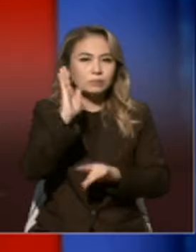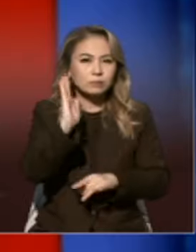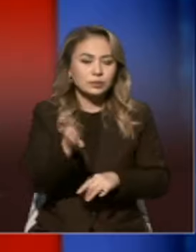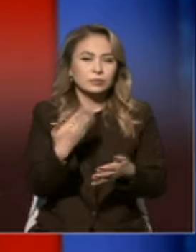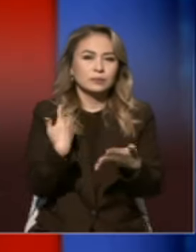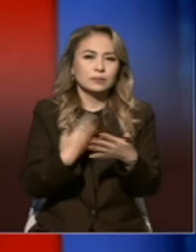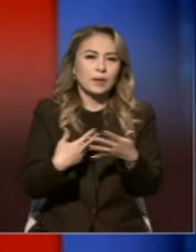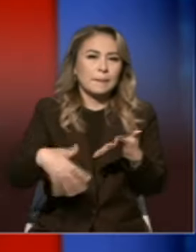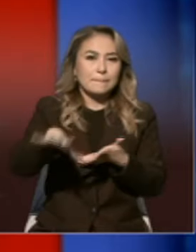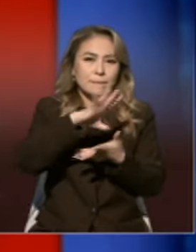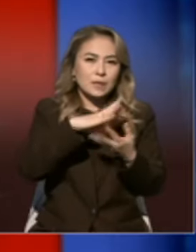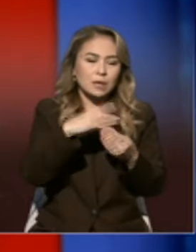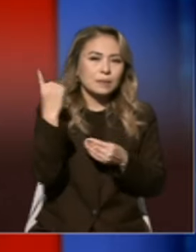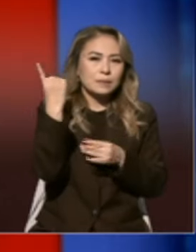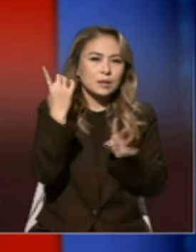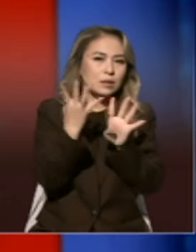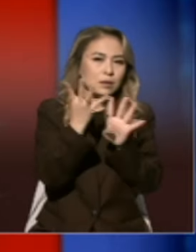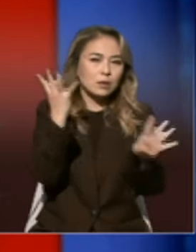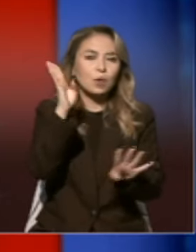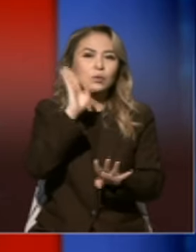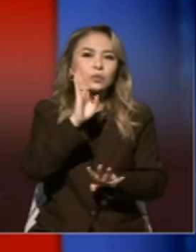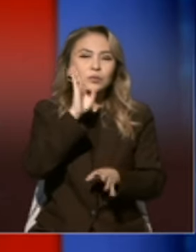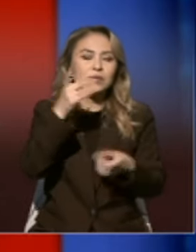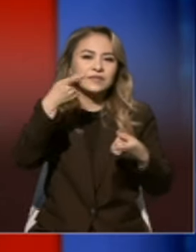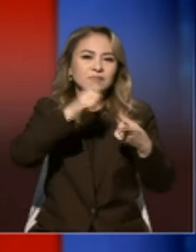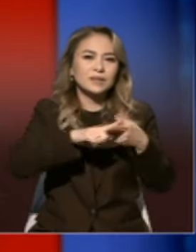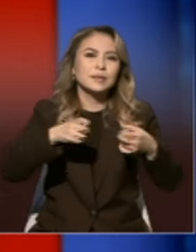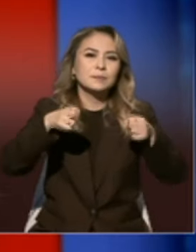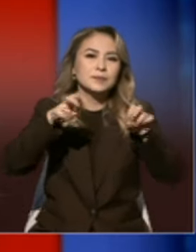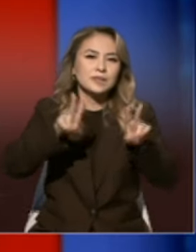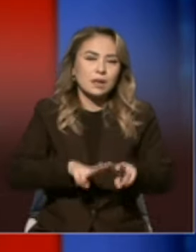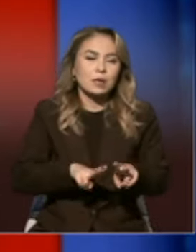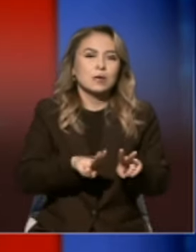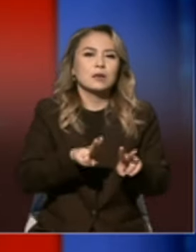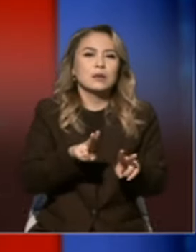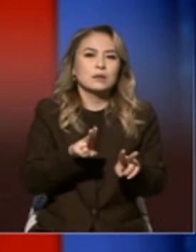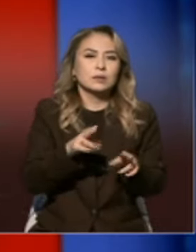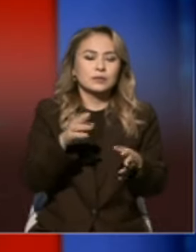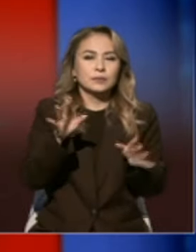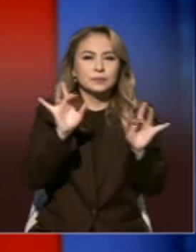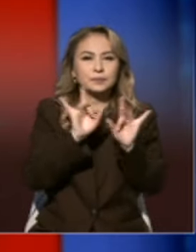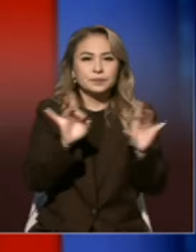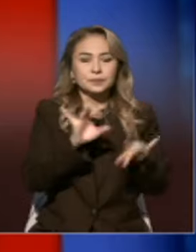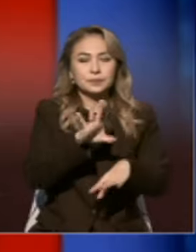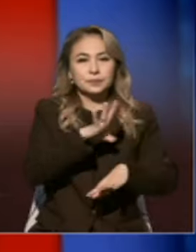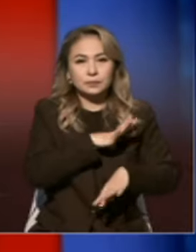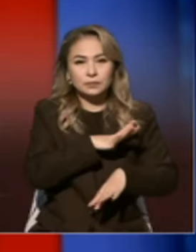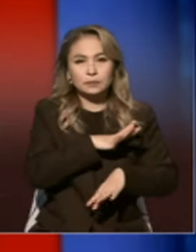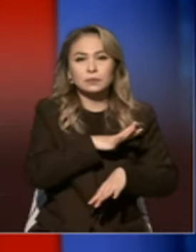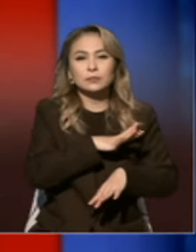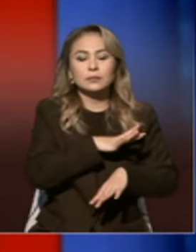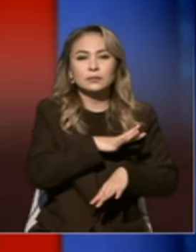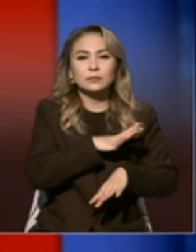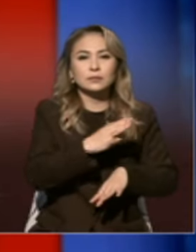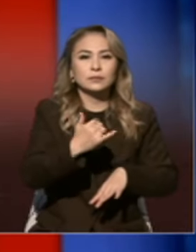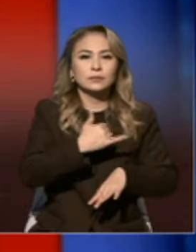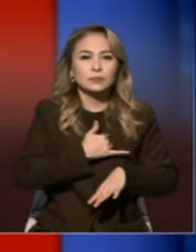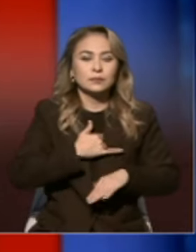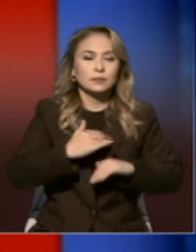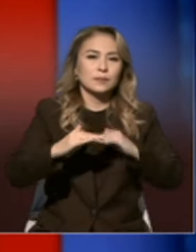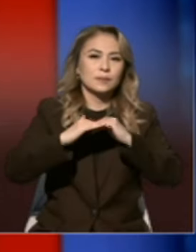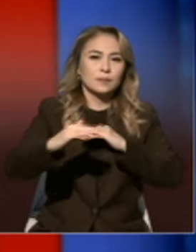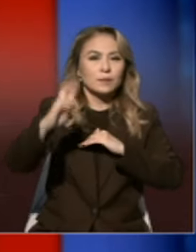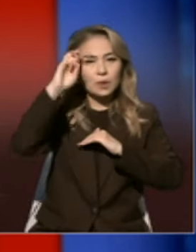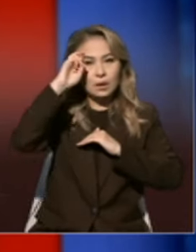болады. Оның барлығы бірінші кезекте судың амандарына байланысты. Президент мырза өз үндеуінде айтып кеткен болатын арнайы, біздің елімізде дәл